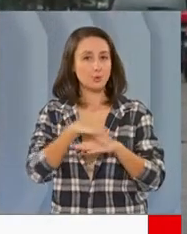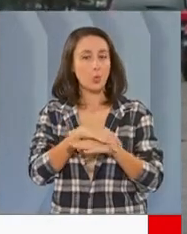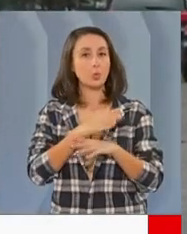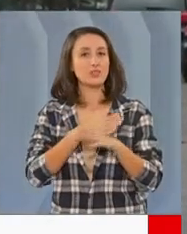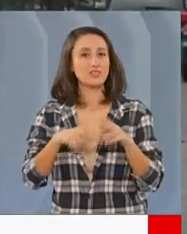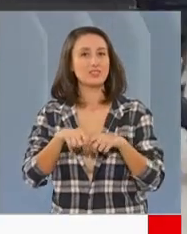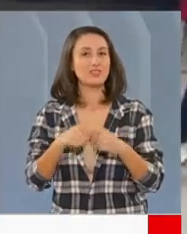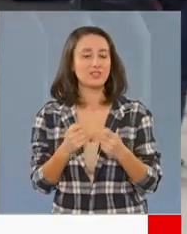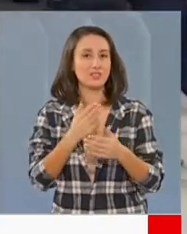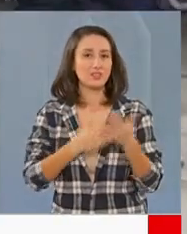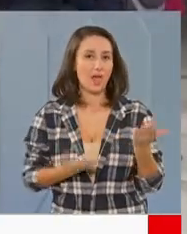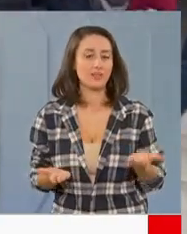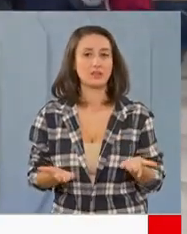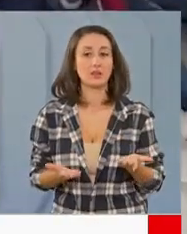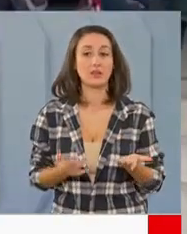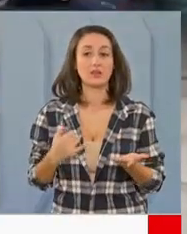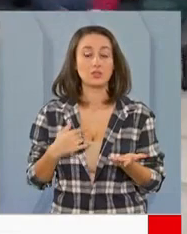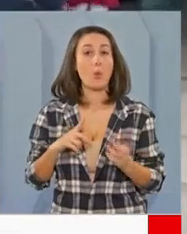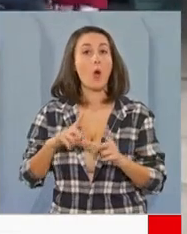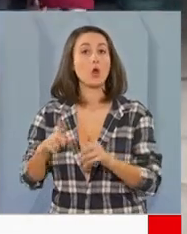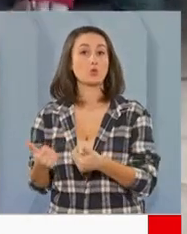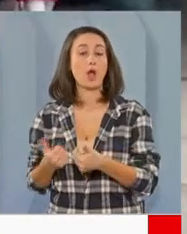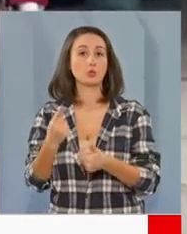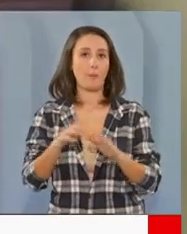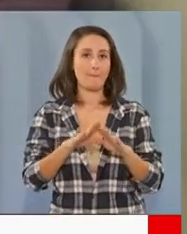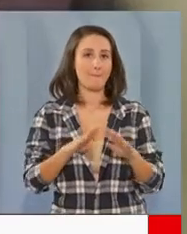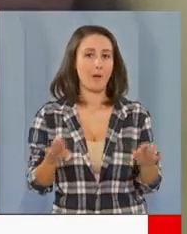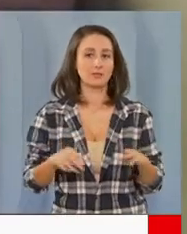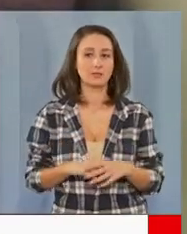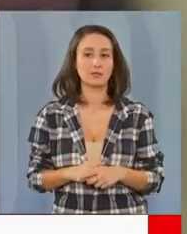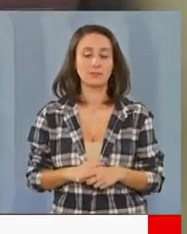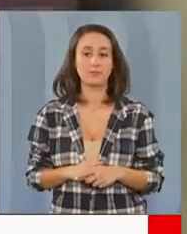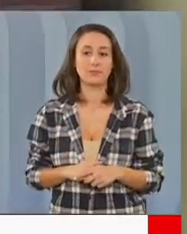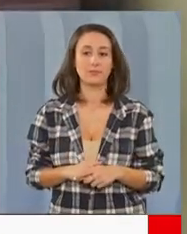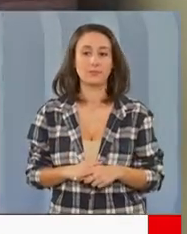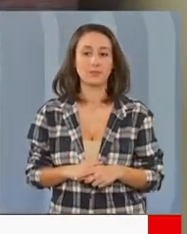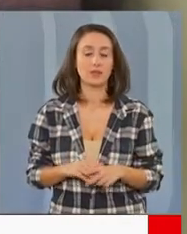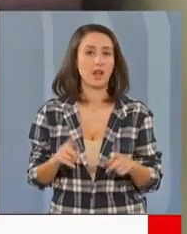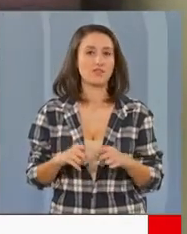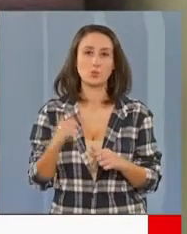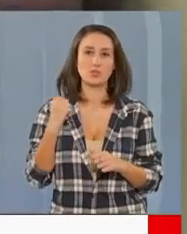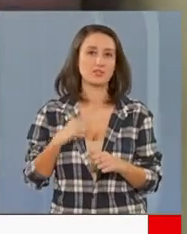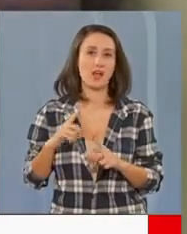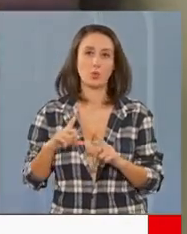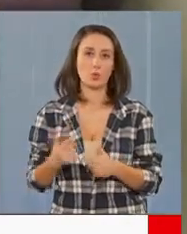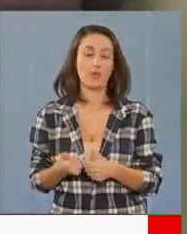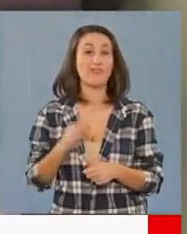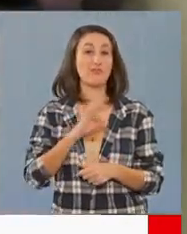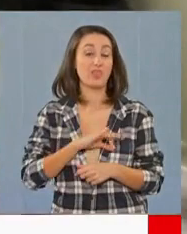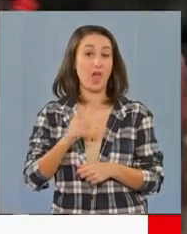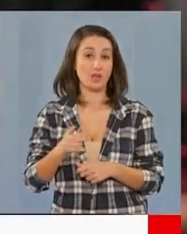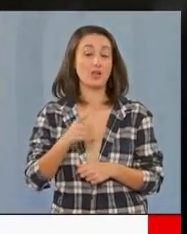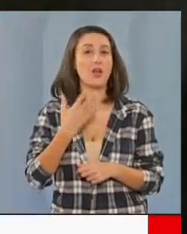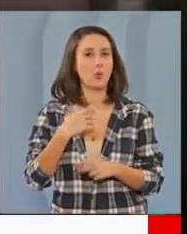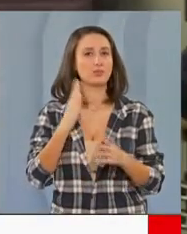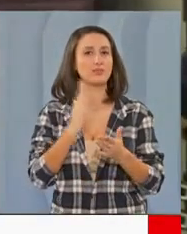luat-o din pe targa respectivă și ar fi aruncat-o într-un pat, în patul ei, ca pe un sac de gunoi. Fiica bătrânei își caută